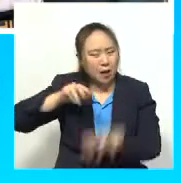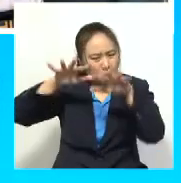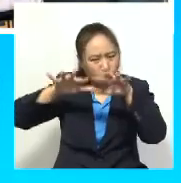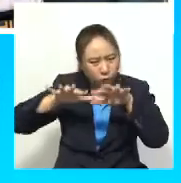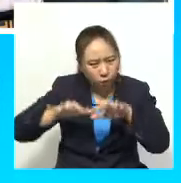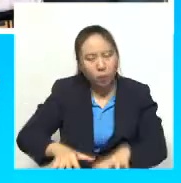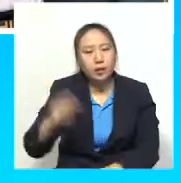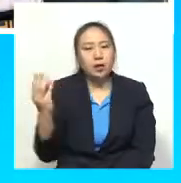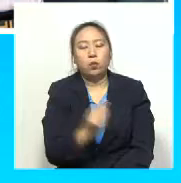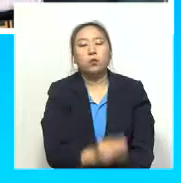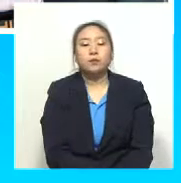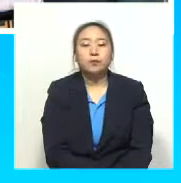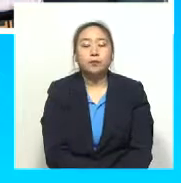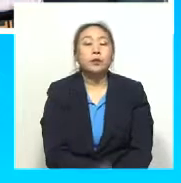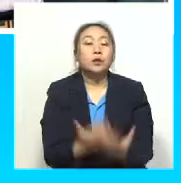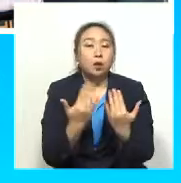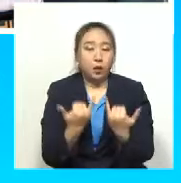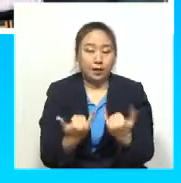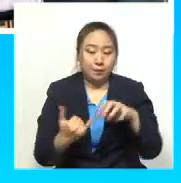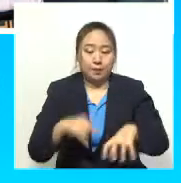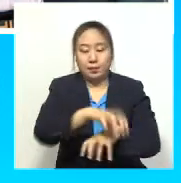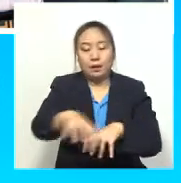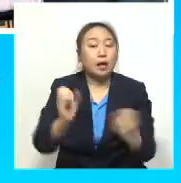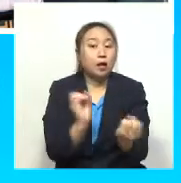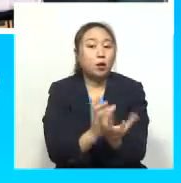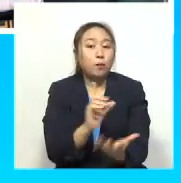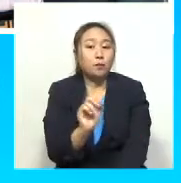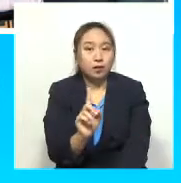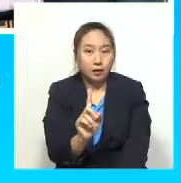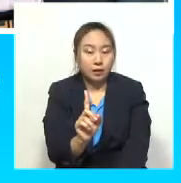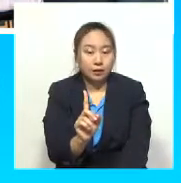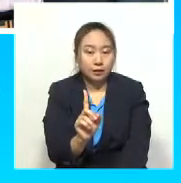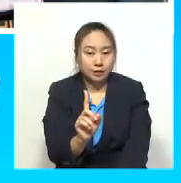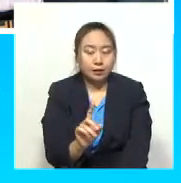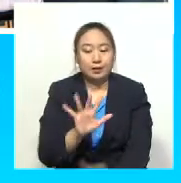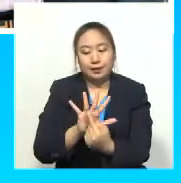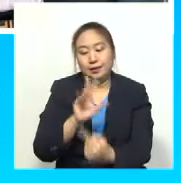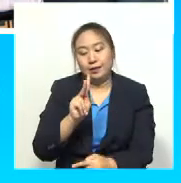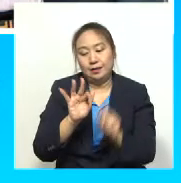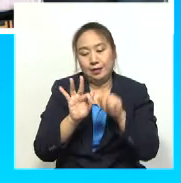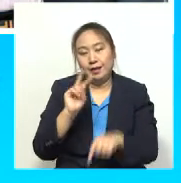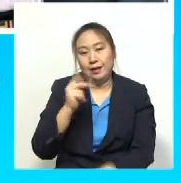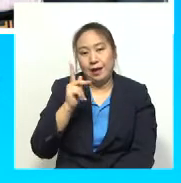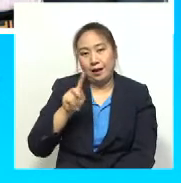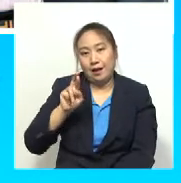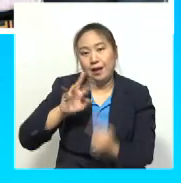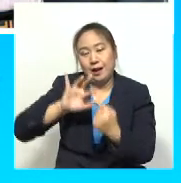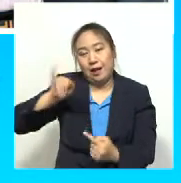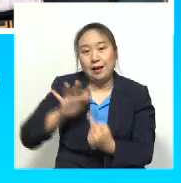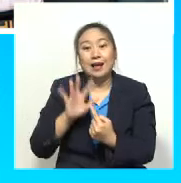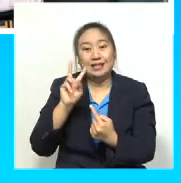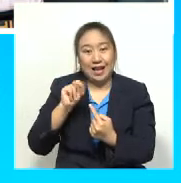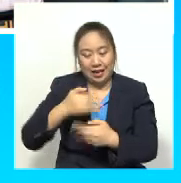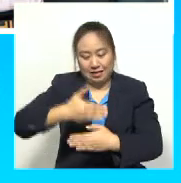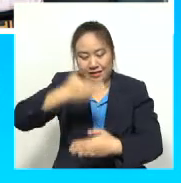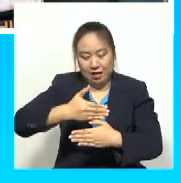นะครับ ค่ะเพราะฉะนั้นพื้นที่ที่ได้รับผลกระทบตอนนี้แน่นอนก็จะเป็นแก่งกระจานท้ายๆเขื่อนแก่งกระจานที่จะมีรีสอร์ท